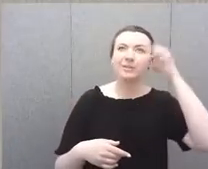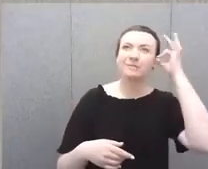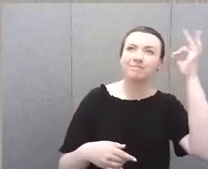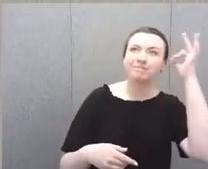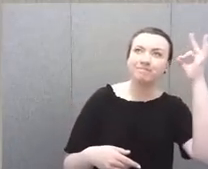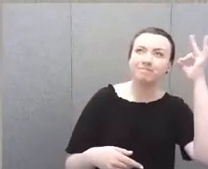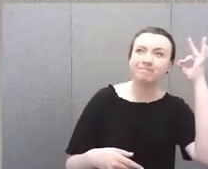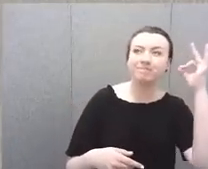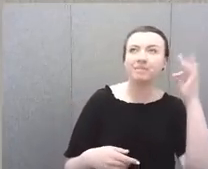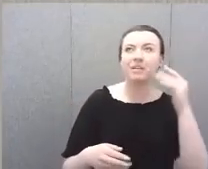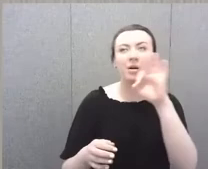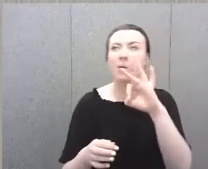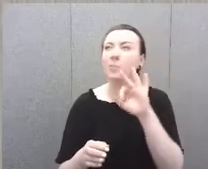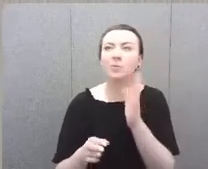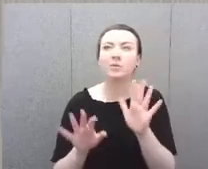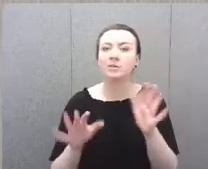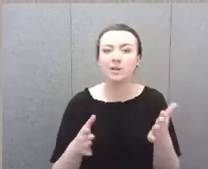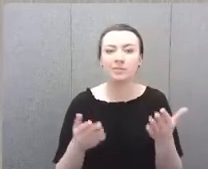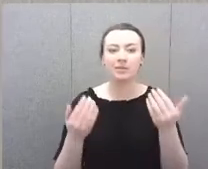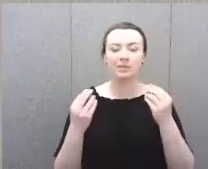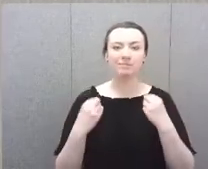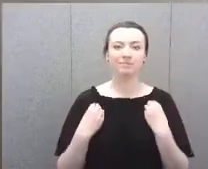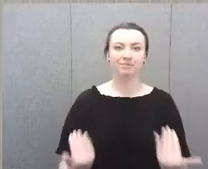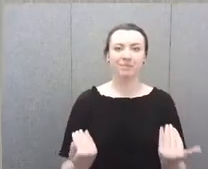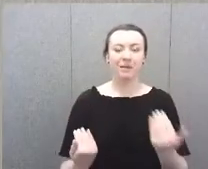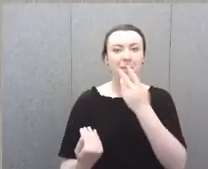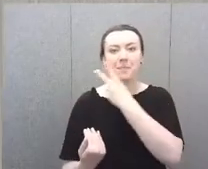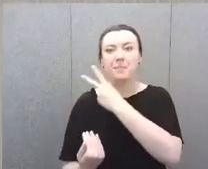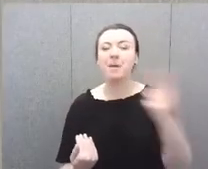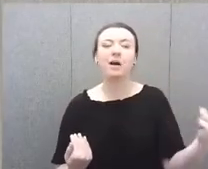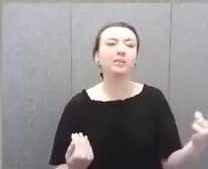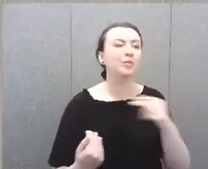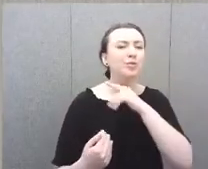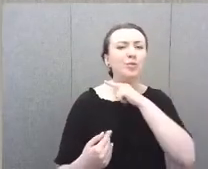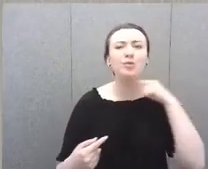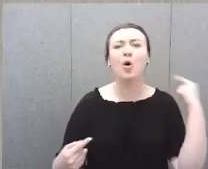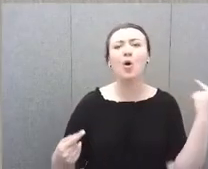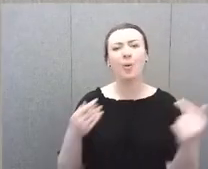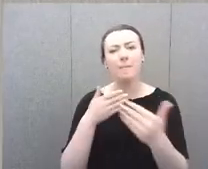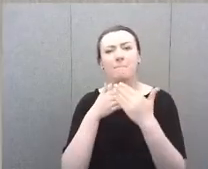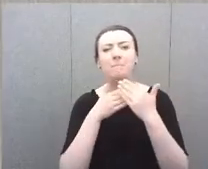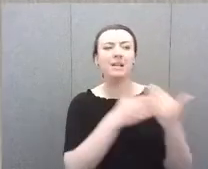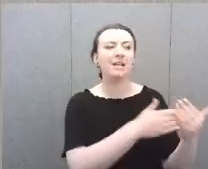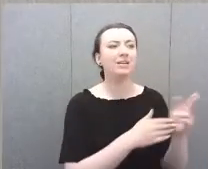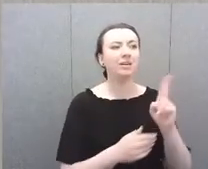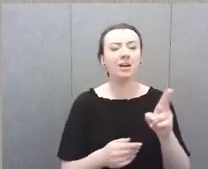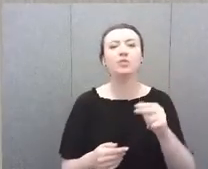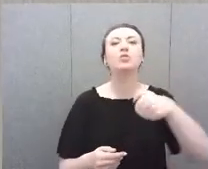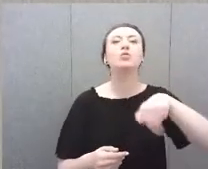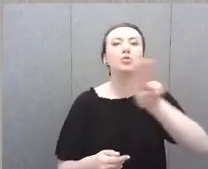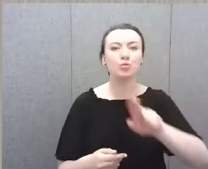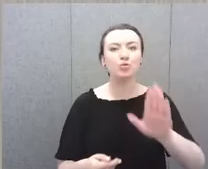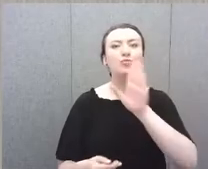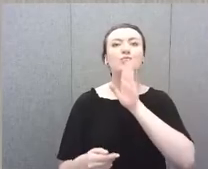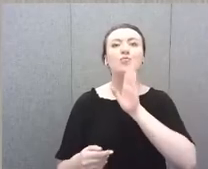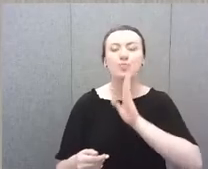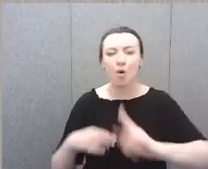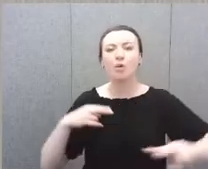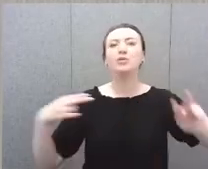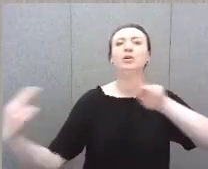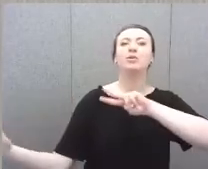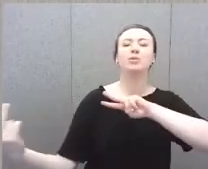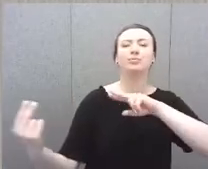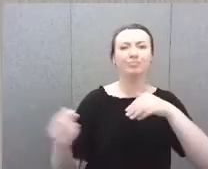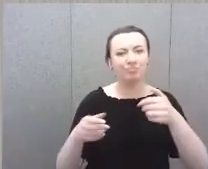концепцию этого мероприятия у себя в голове, и наконец-таки это мероприятие происходит. Столько лидеров высказываются по